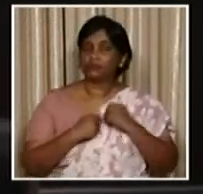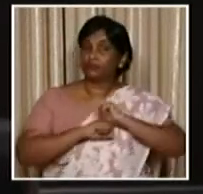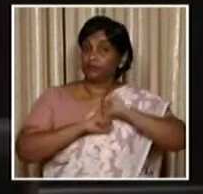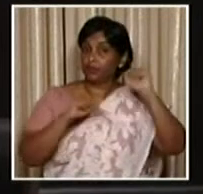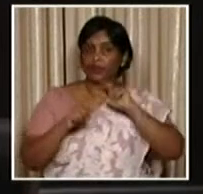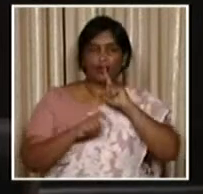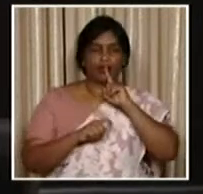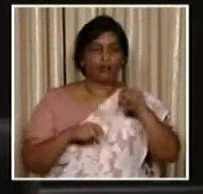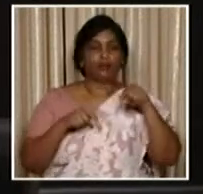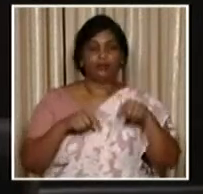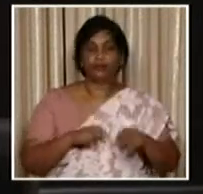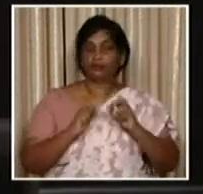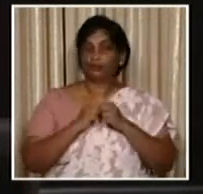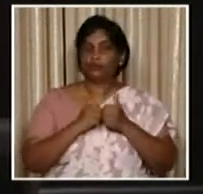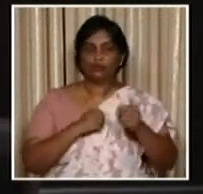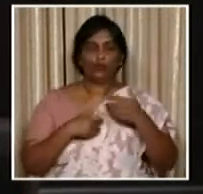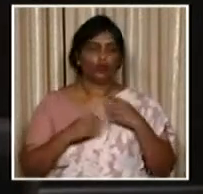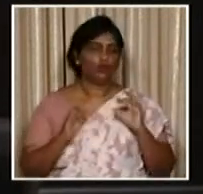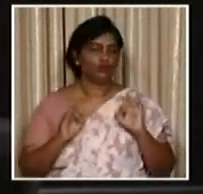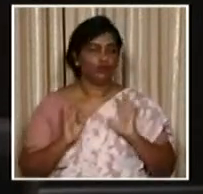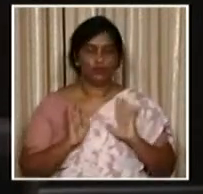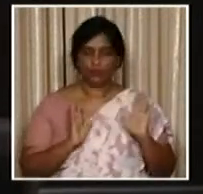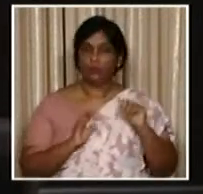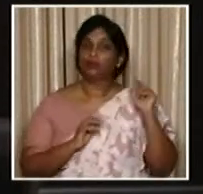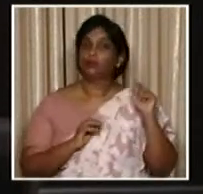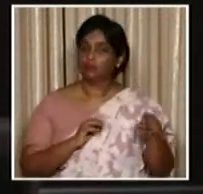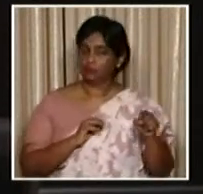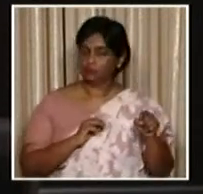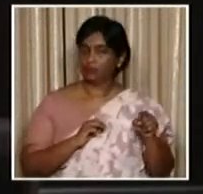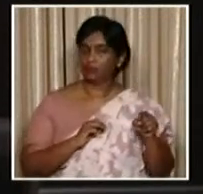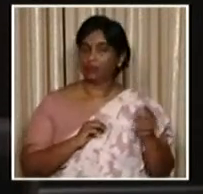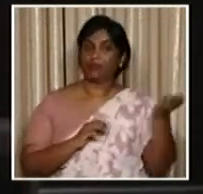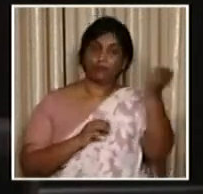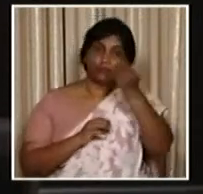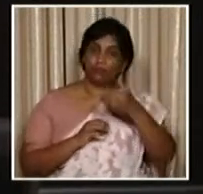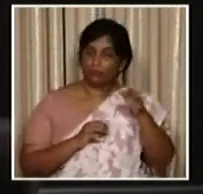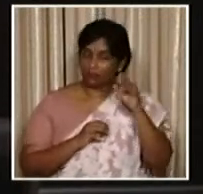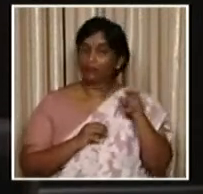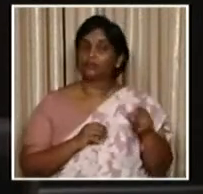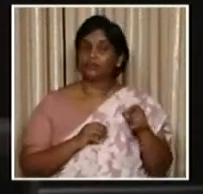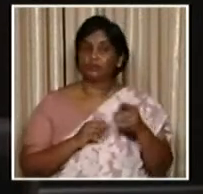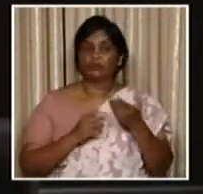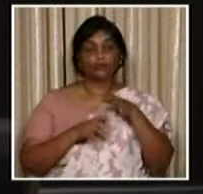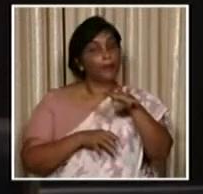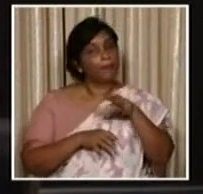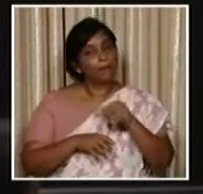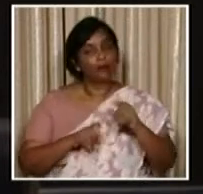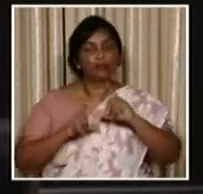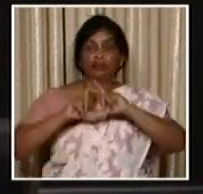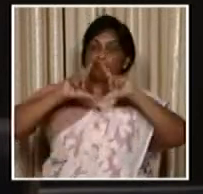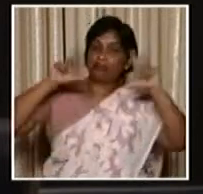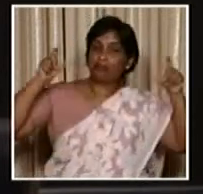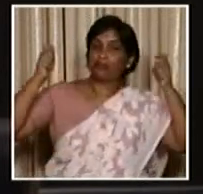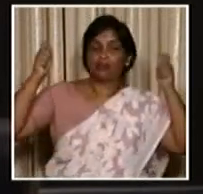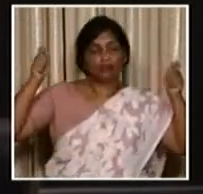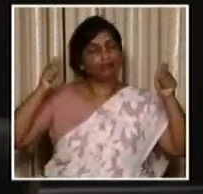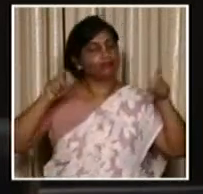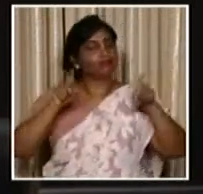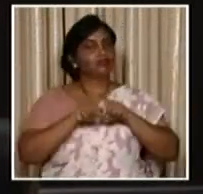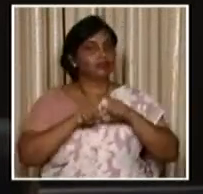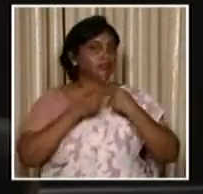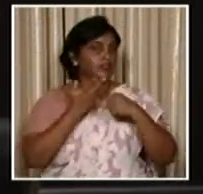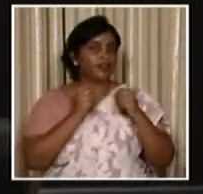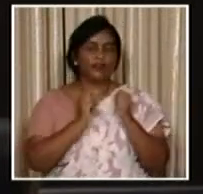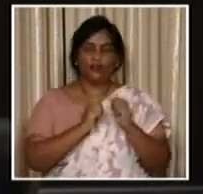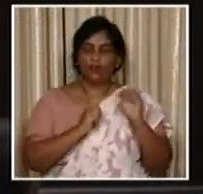එකක් කරගන්න මේ ව්‍යසනය තුල සූදානම් නැහැ. එනිසා ඔබ තමුන් වහන්සේලා ඒක පාවිච්චි කරලා බෝඩ් දෙල්ලලා යම් යම්